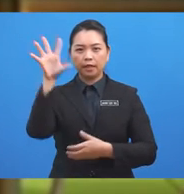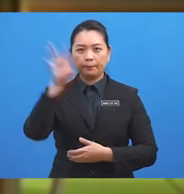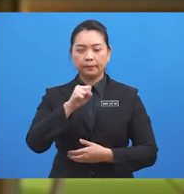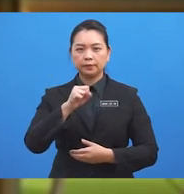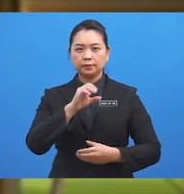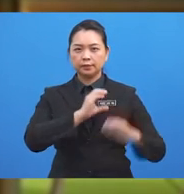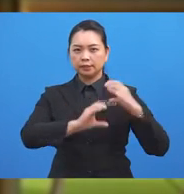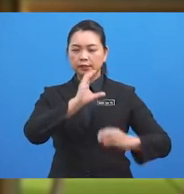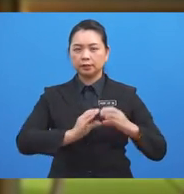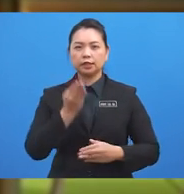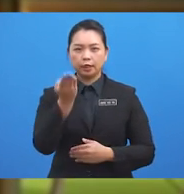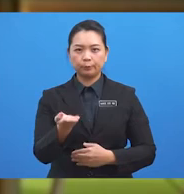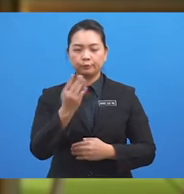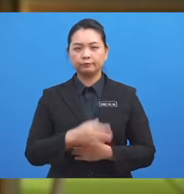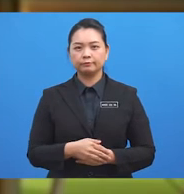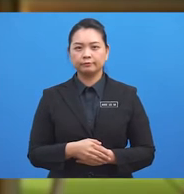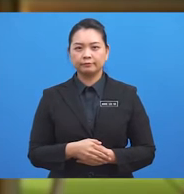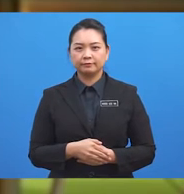mencapai cita-cita kamu.